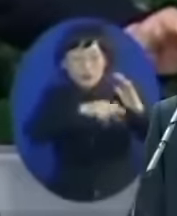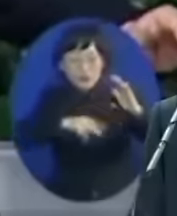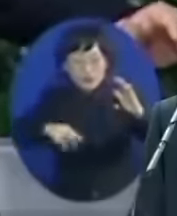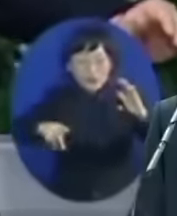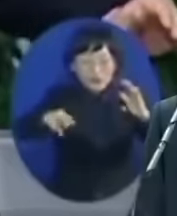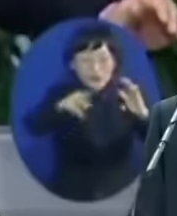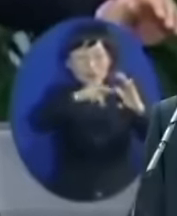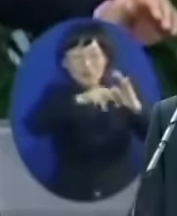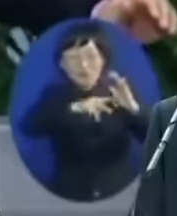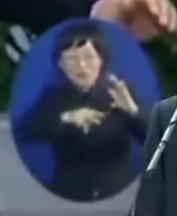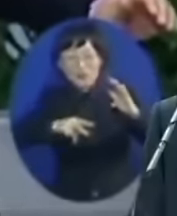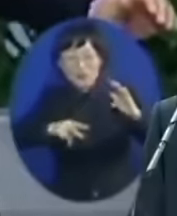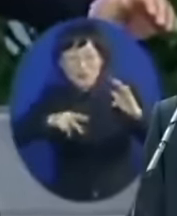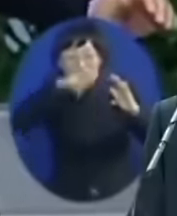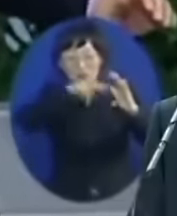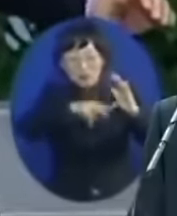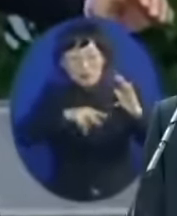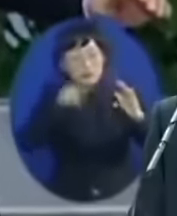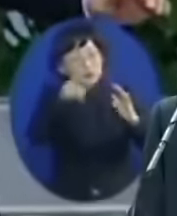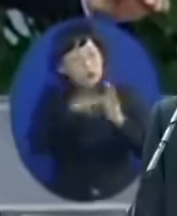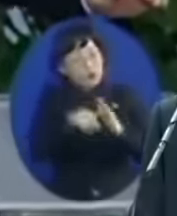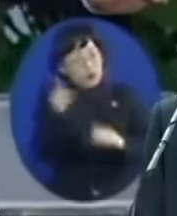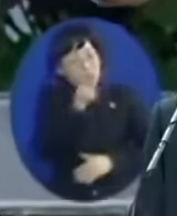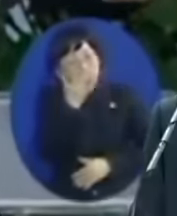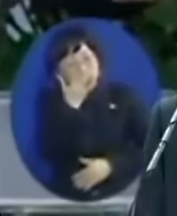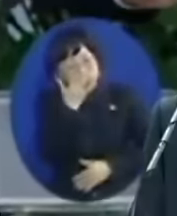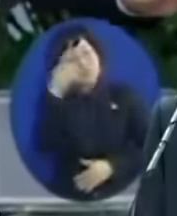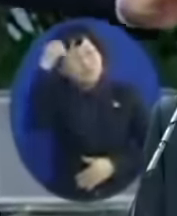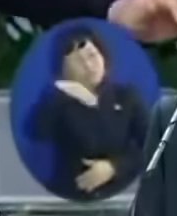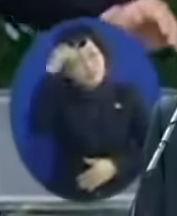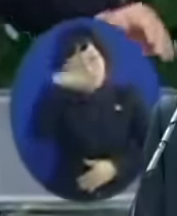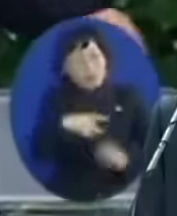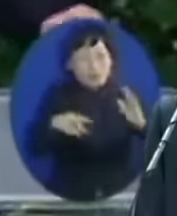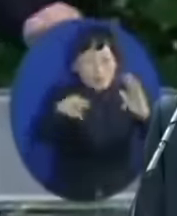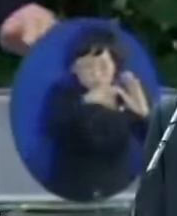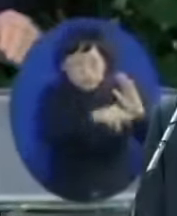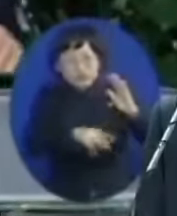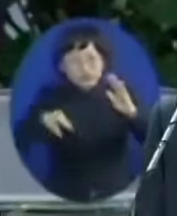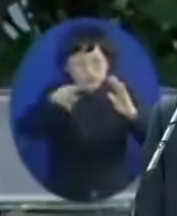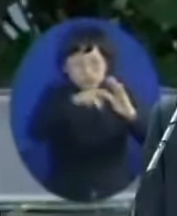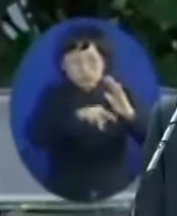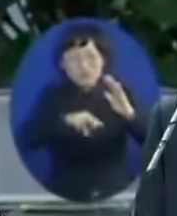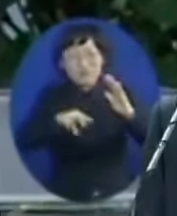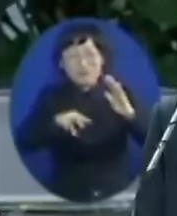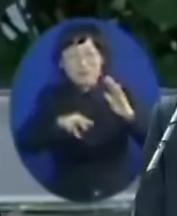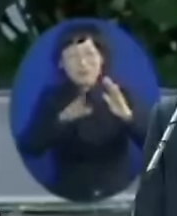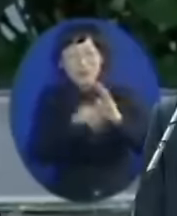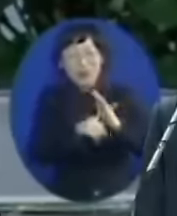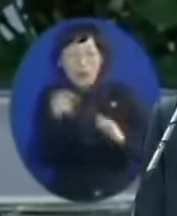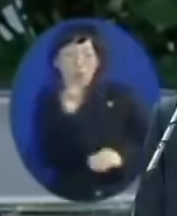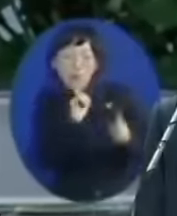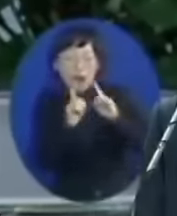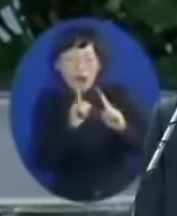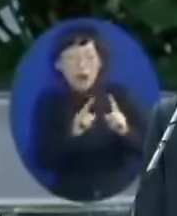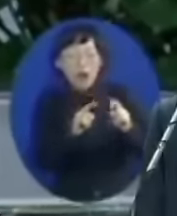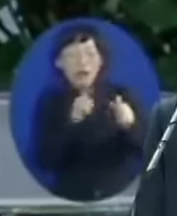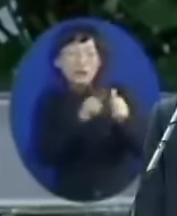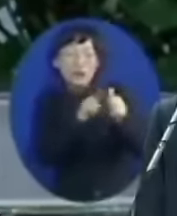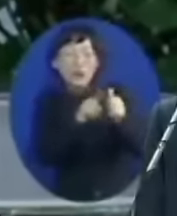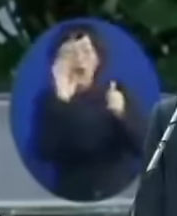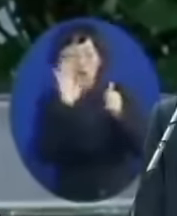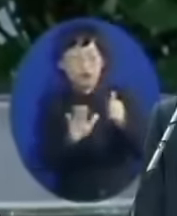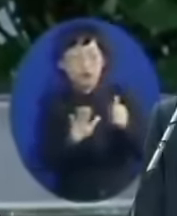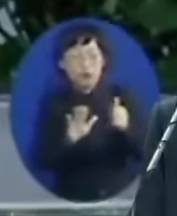그래요. 그래서 그때는 아무것도 모르기 때문에 시키는 대로 천막 안을 빙 도니까 뭐라고 말씀하면 장차 내가